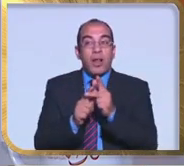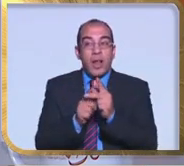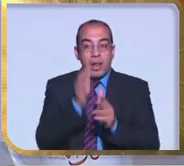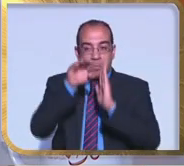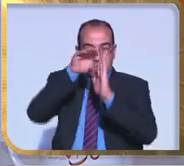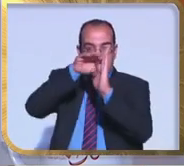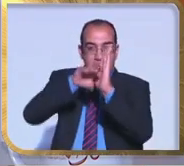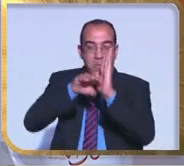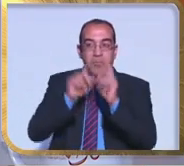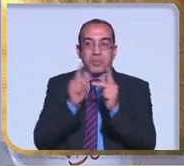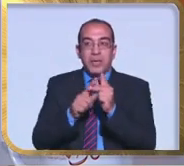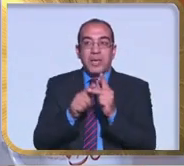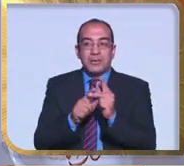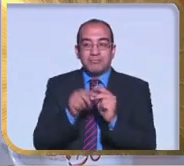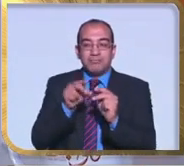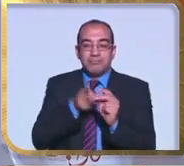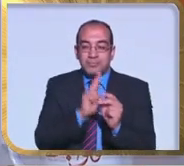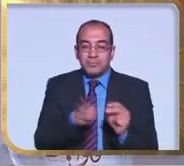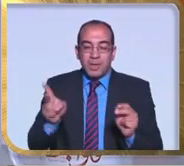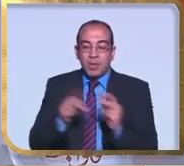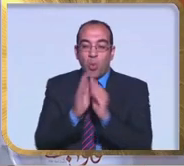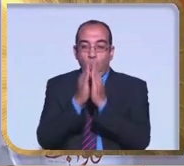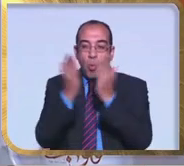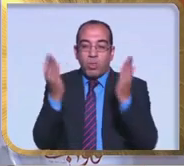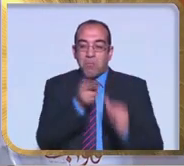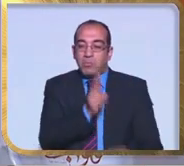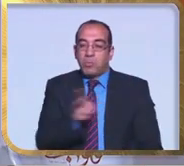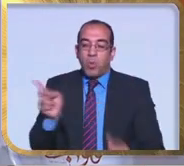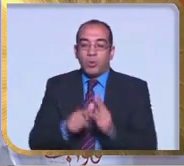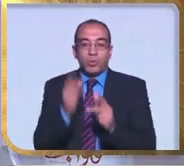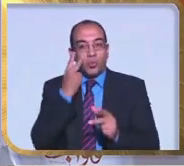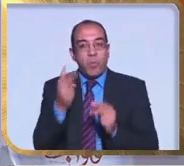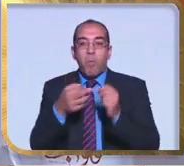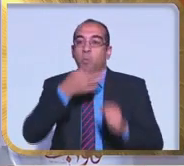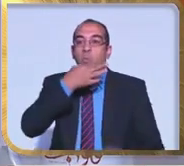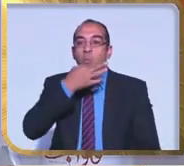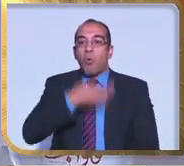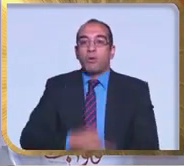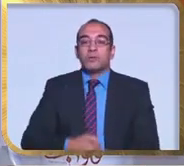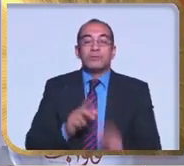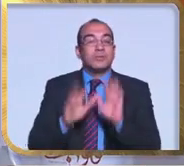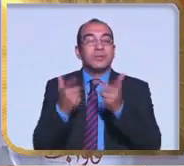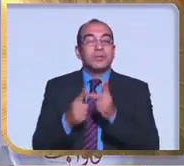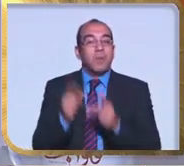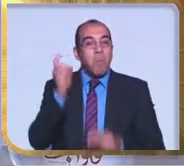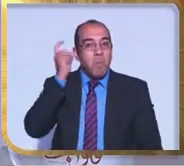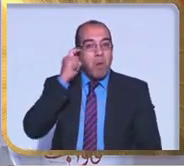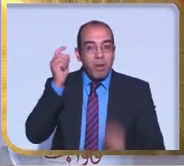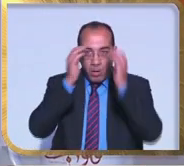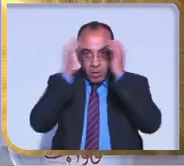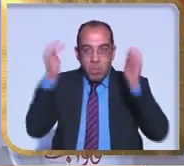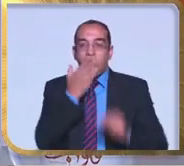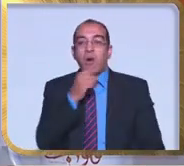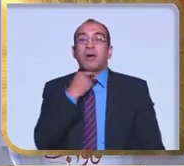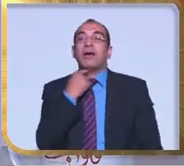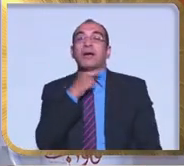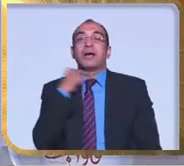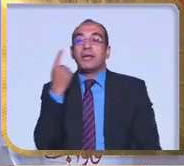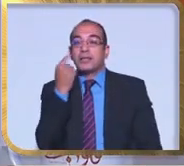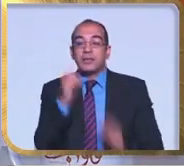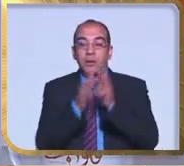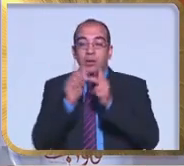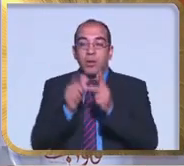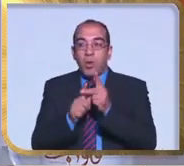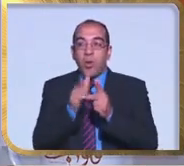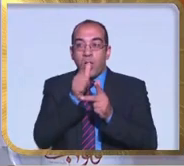تتبعنا تسلسل الكتب وجدنا عجبا، وجدنا عقل الإمام البخاري اللي بينبئ